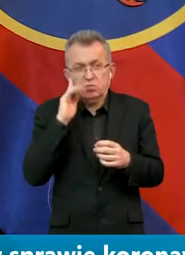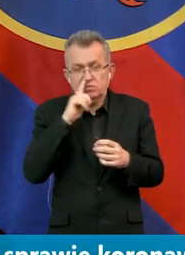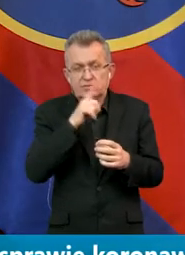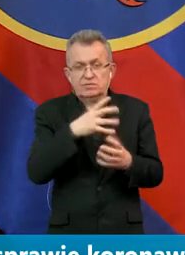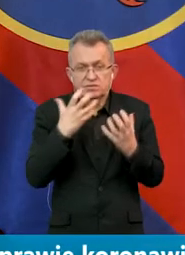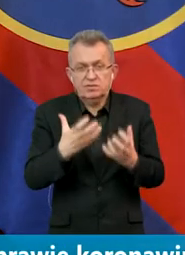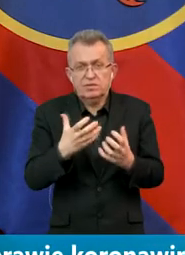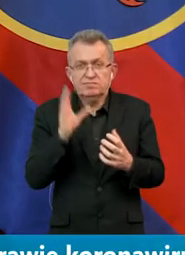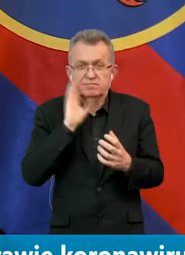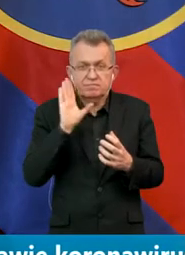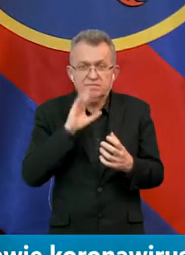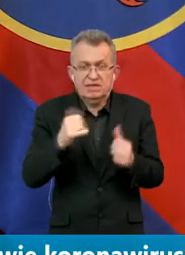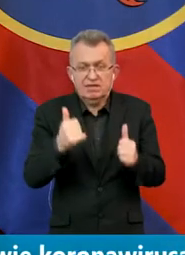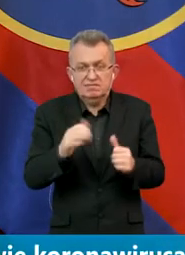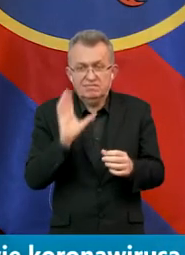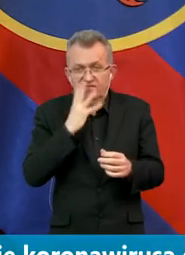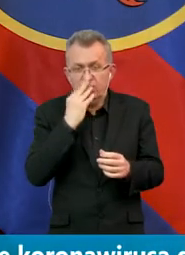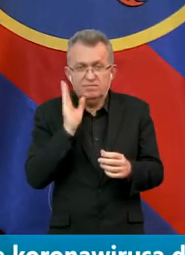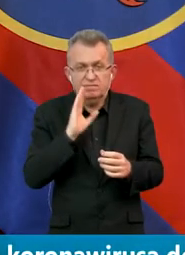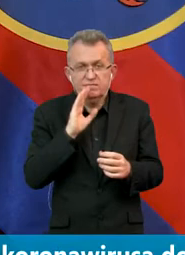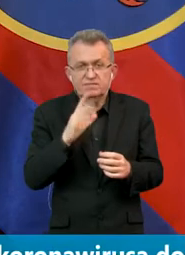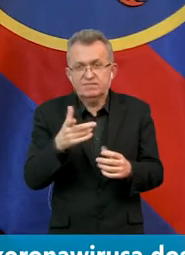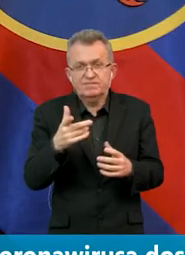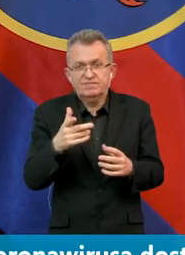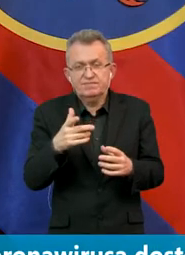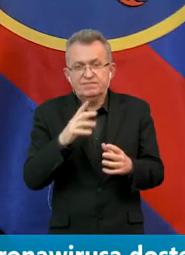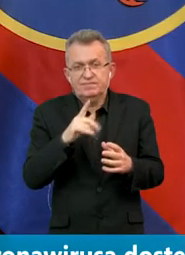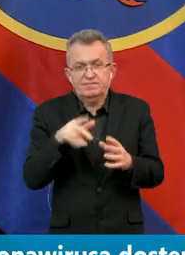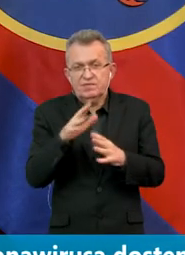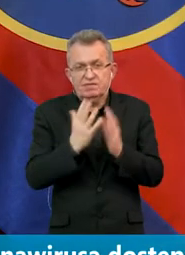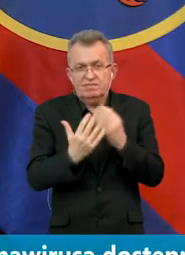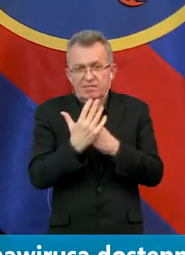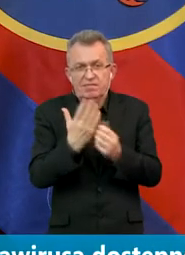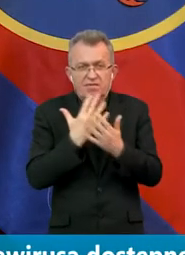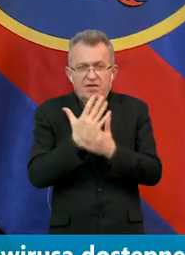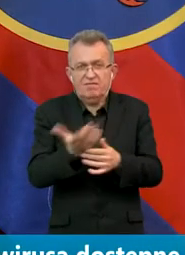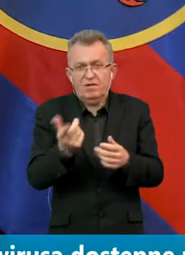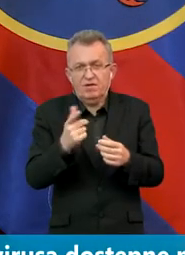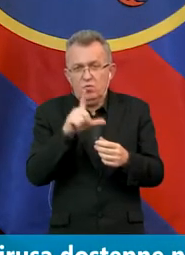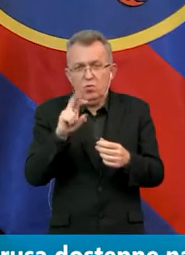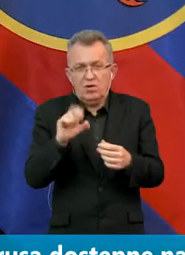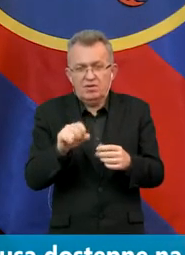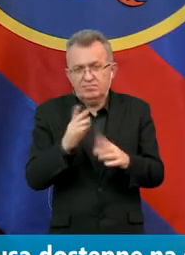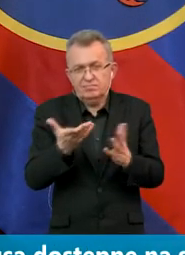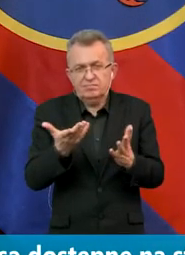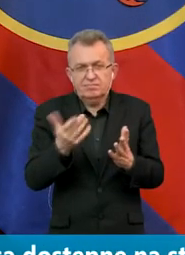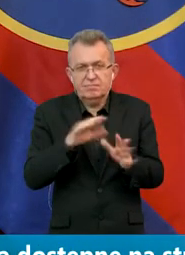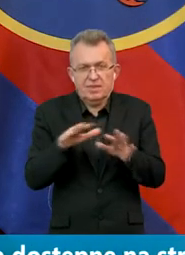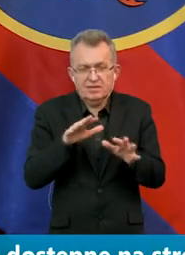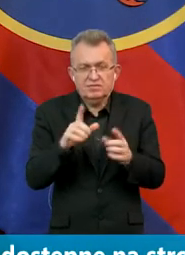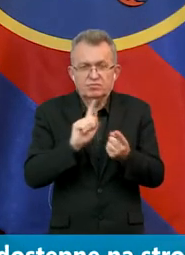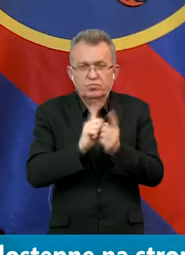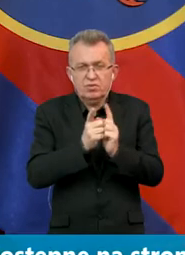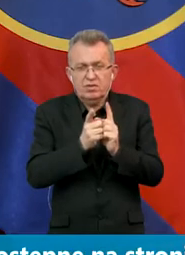sobie, żeby pozostał ten stan, który jest teraz, a więc taka dzika łąka i też miejsce